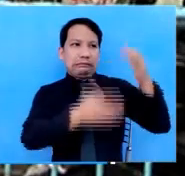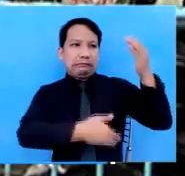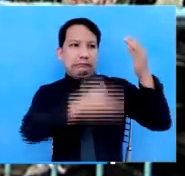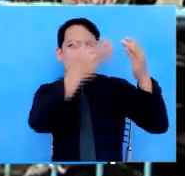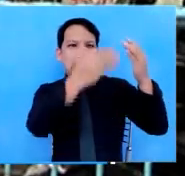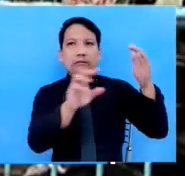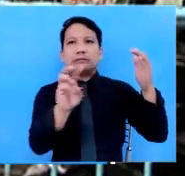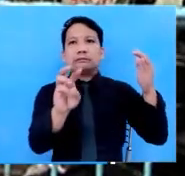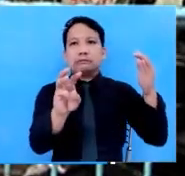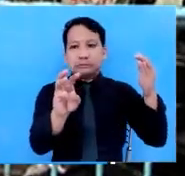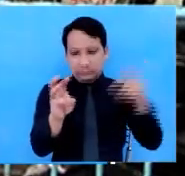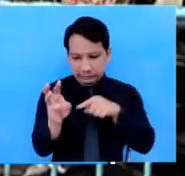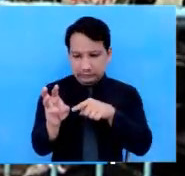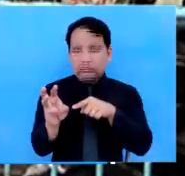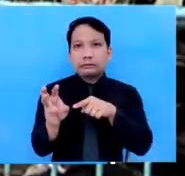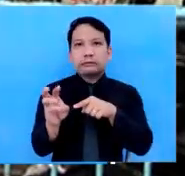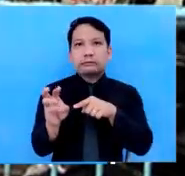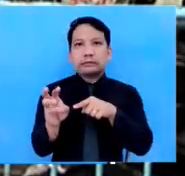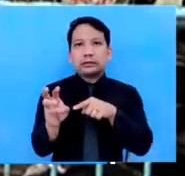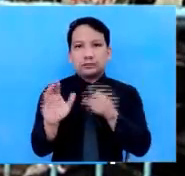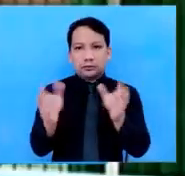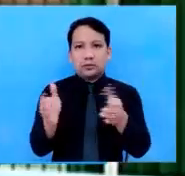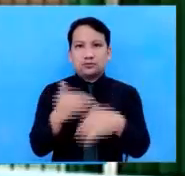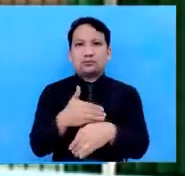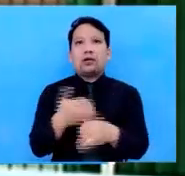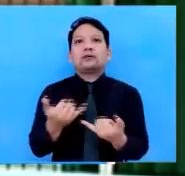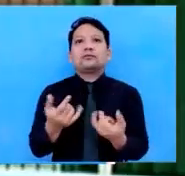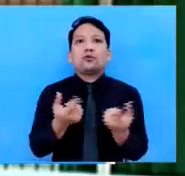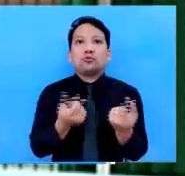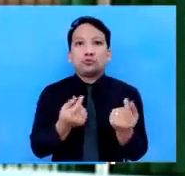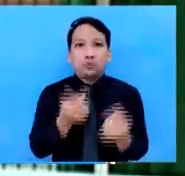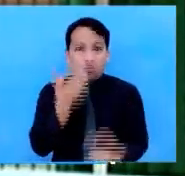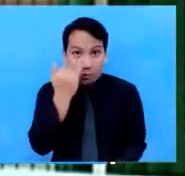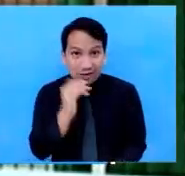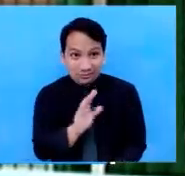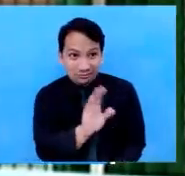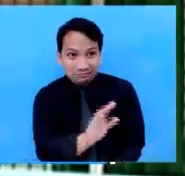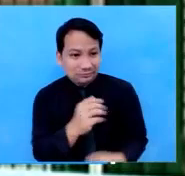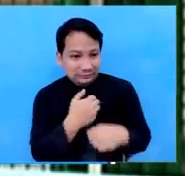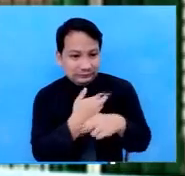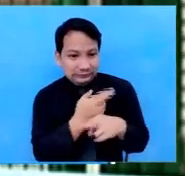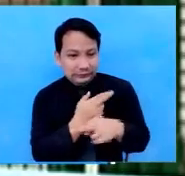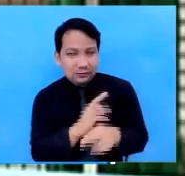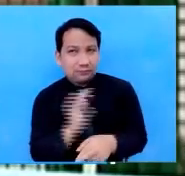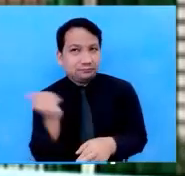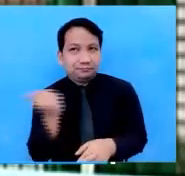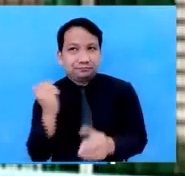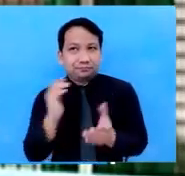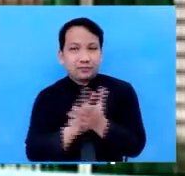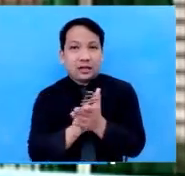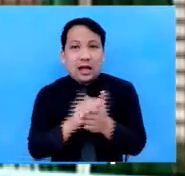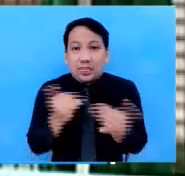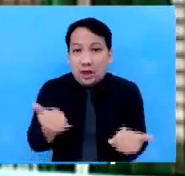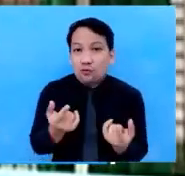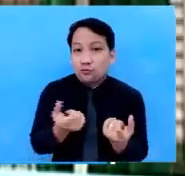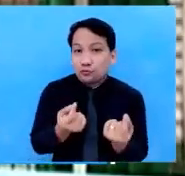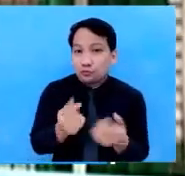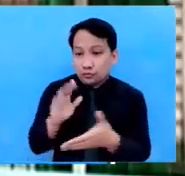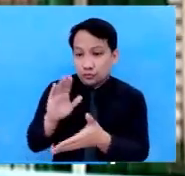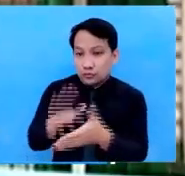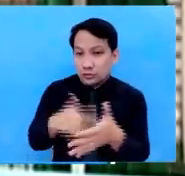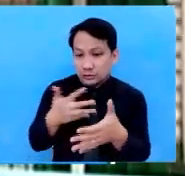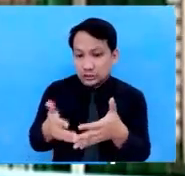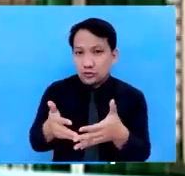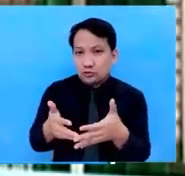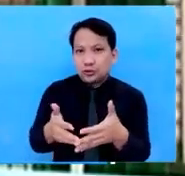lang ang nagagamit ngayon dito dahil ginagawa pa ang ibang bahagi ng eskwelahan. Ang diskarte ngayon ng paaralan, gawing tatlong